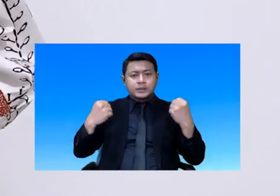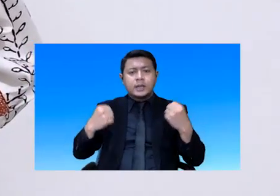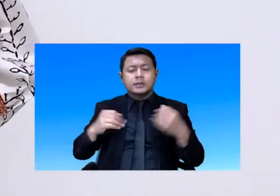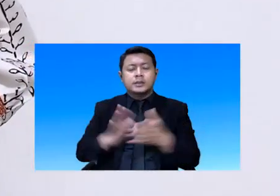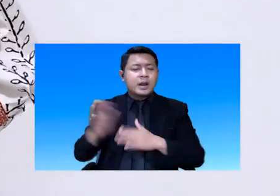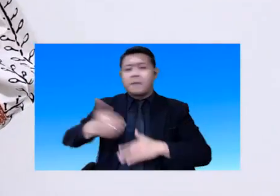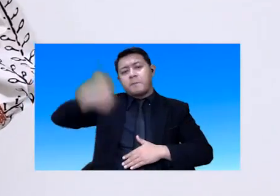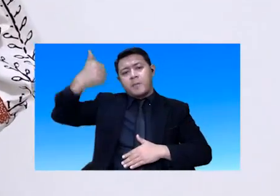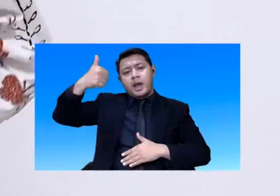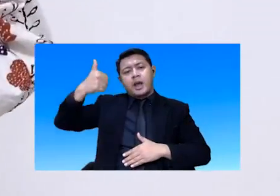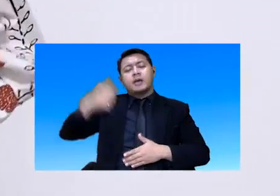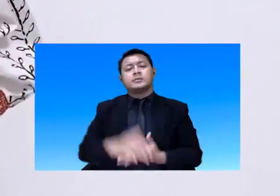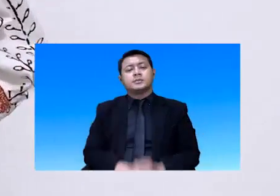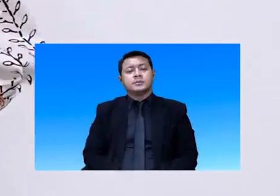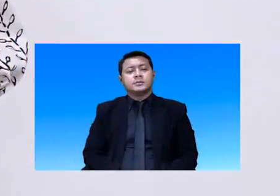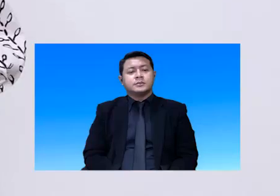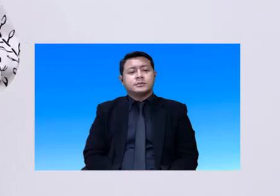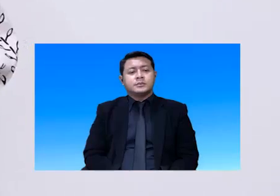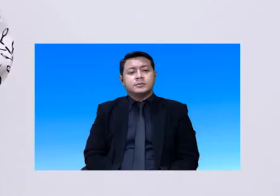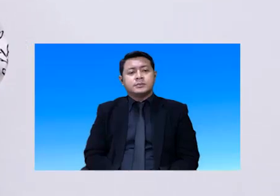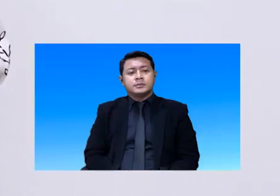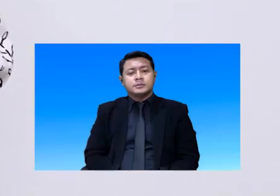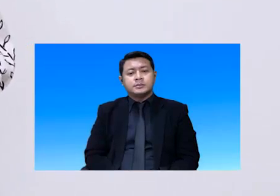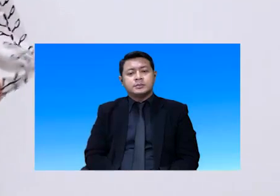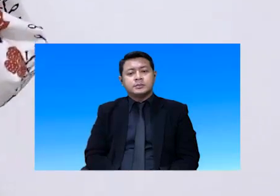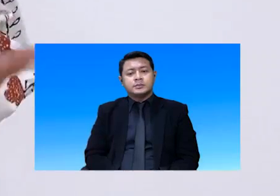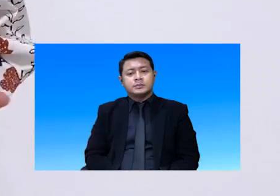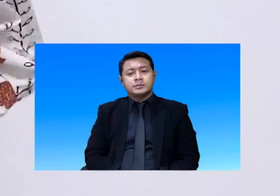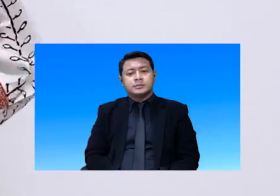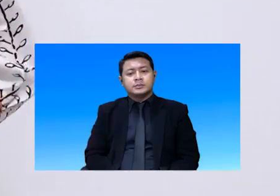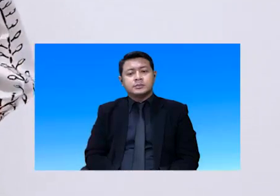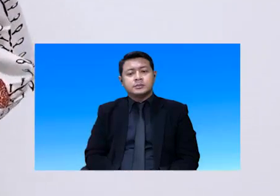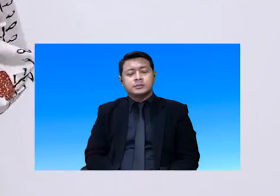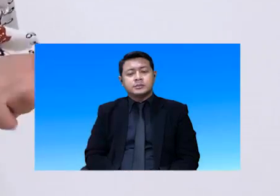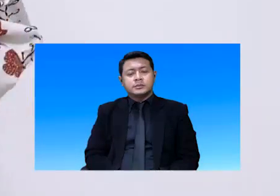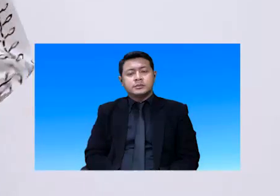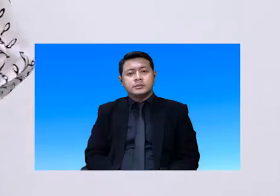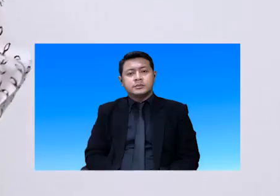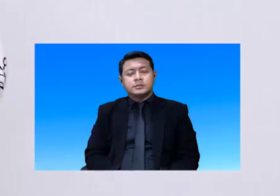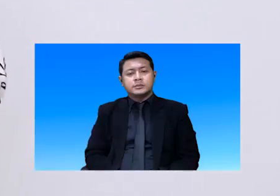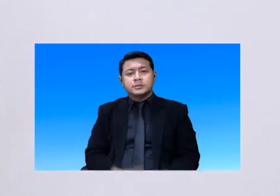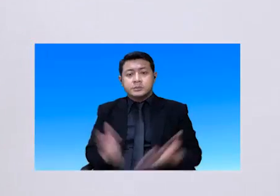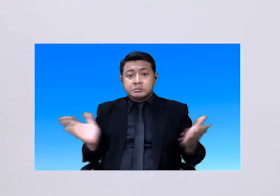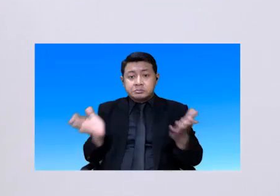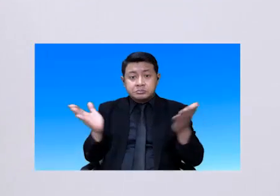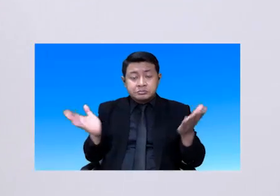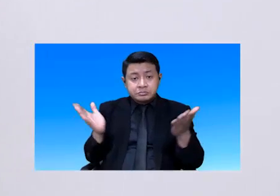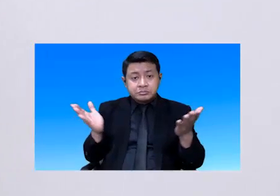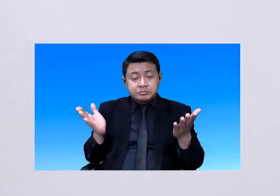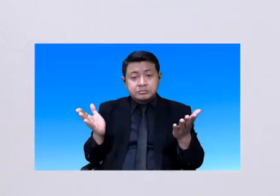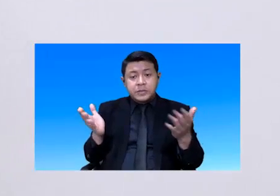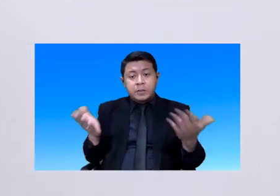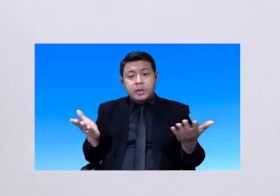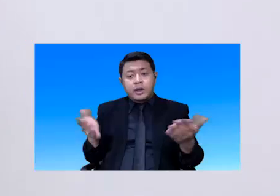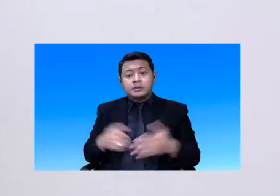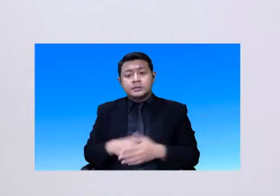saya. Apakah ada inspirasi yang ingin saya bagikan kepada generasi muda atau mungkin teman-teman sekalian?